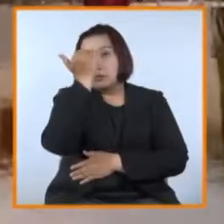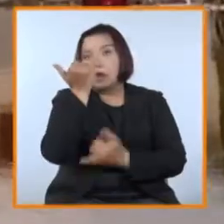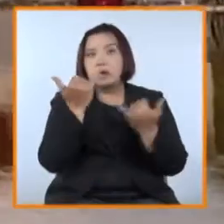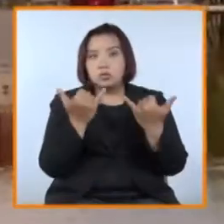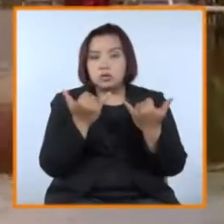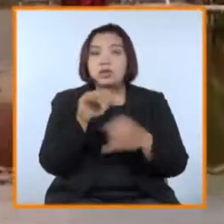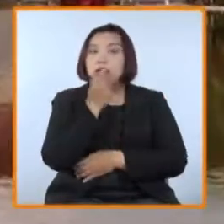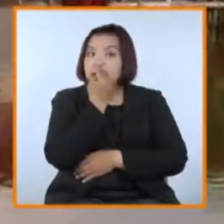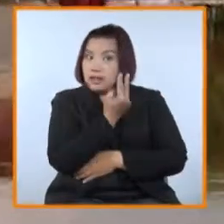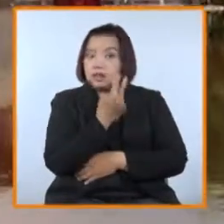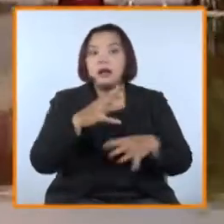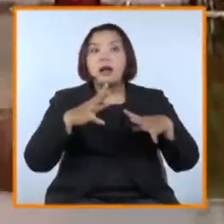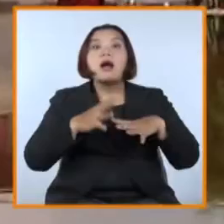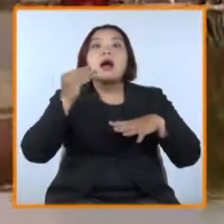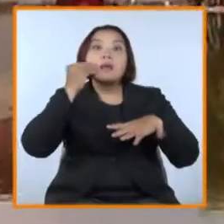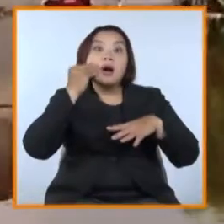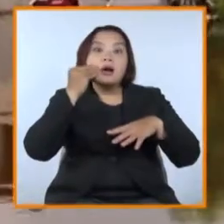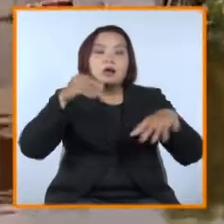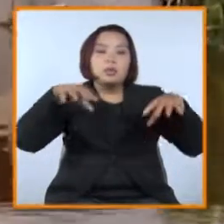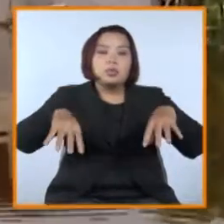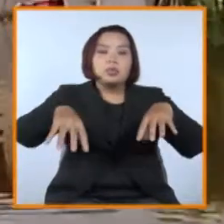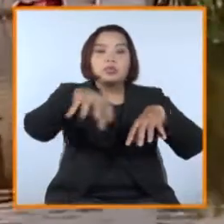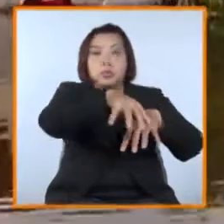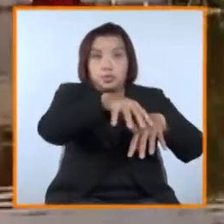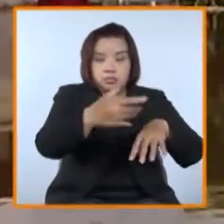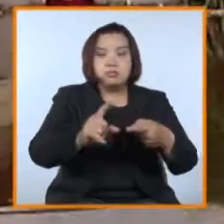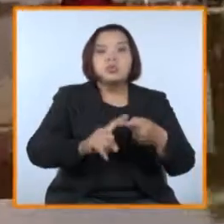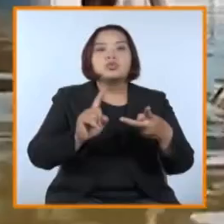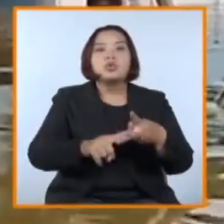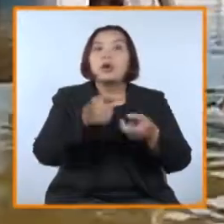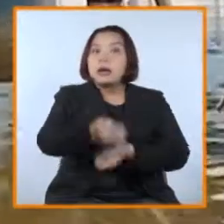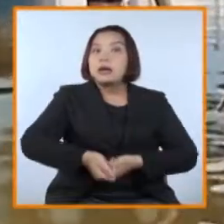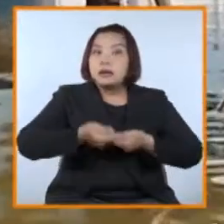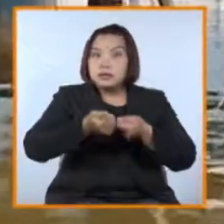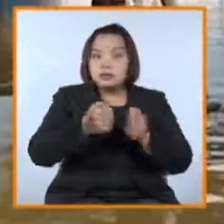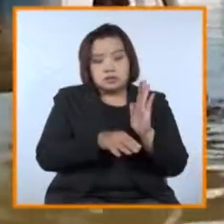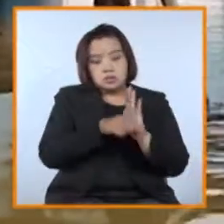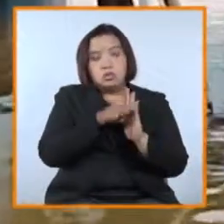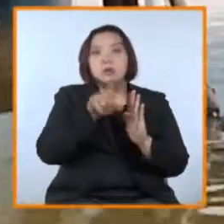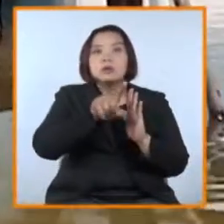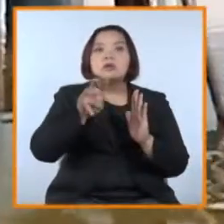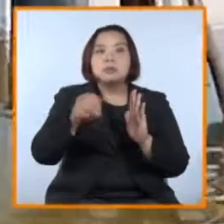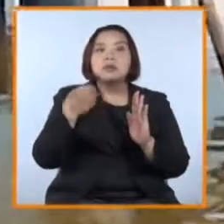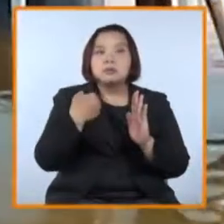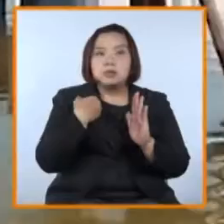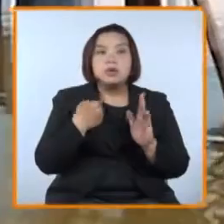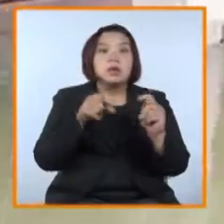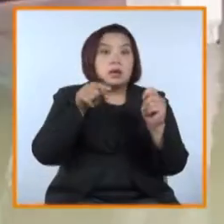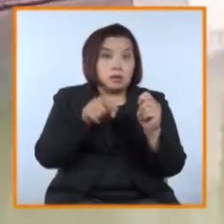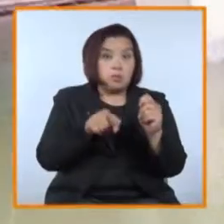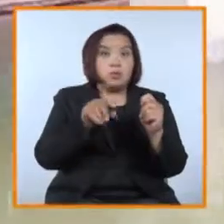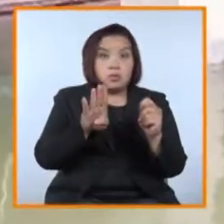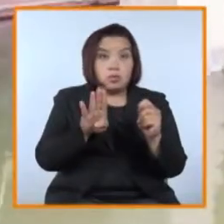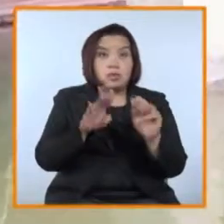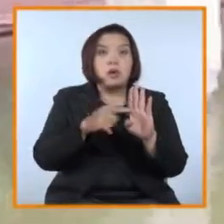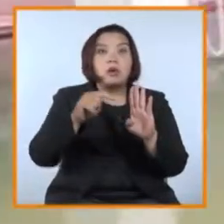แล้วก็พื้นที่เกษตรนะคะริมคลองสาขาของแม่น้ำน่านถูกน้ำท่วมบางจุดสูงถึง1เมตรและในตำบลบางพระหลวงอำเภอเมืองต